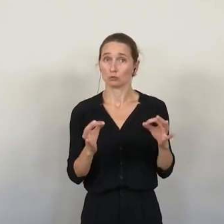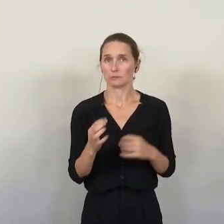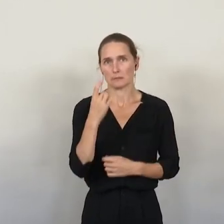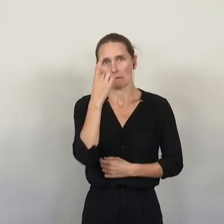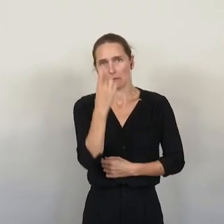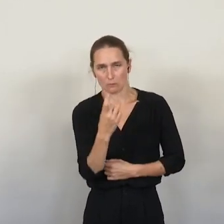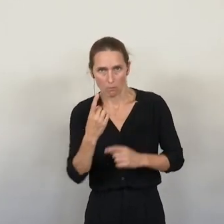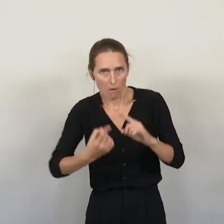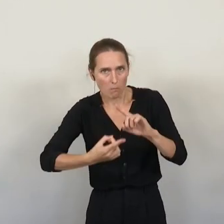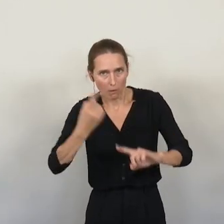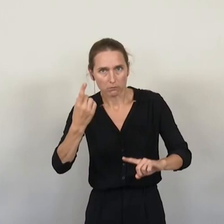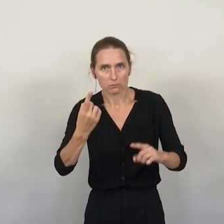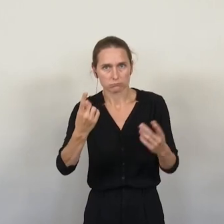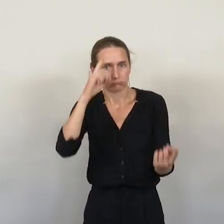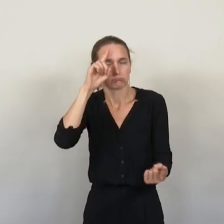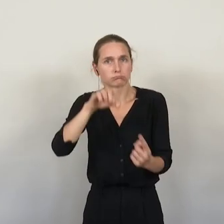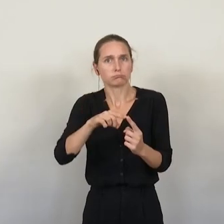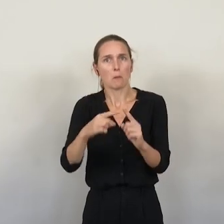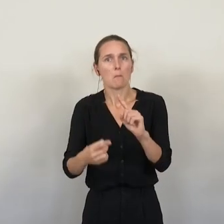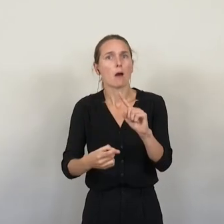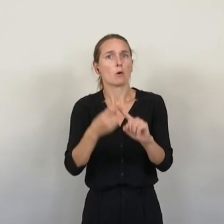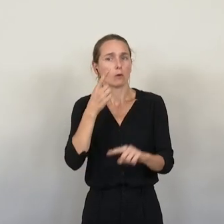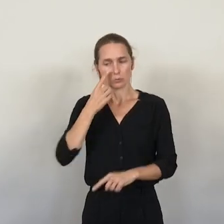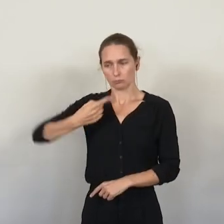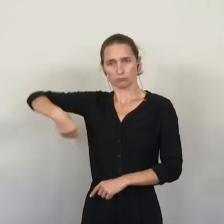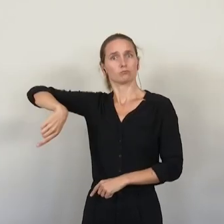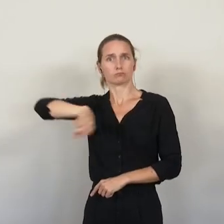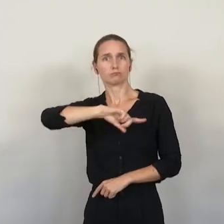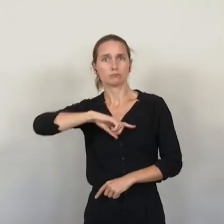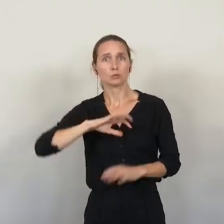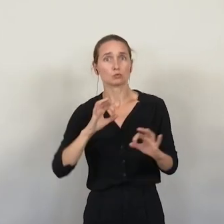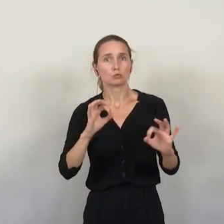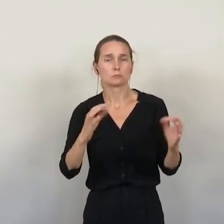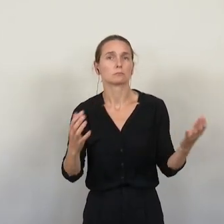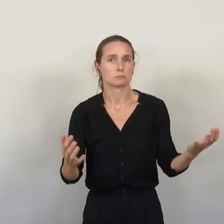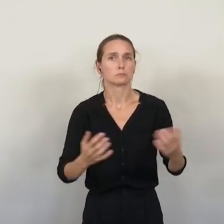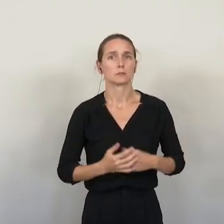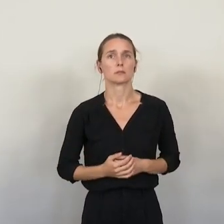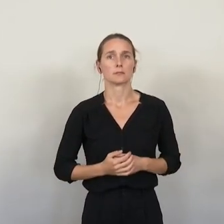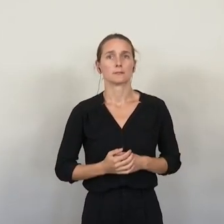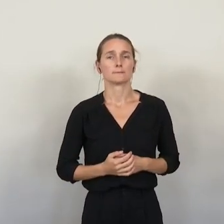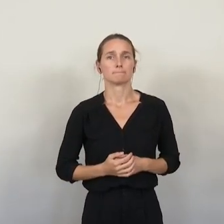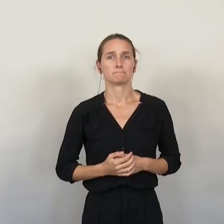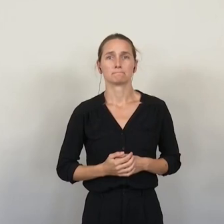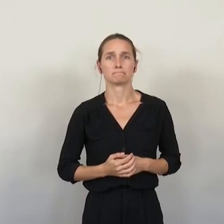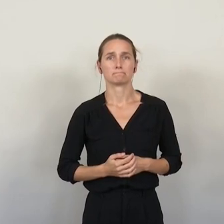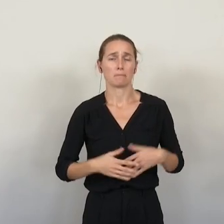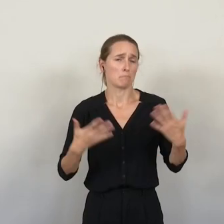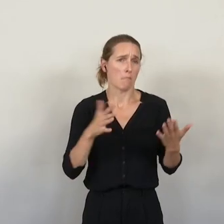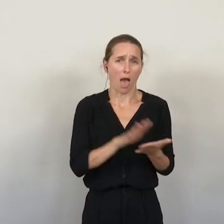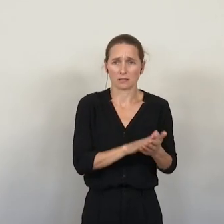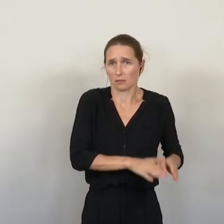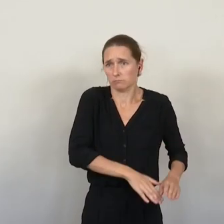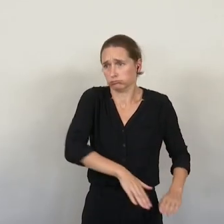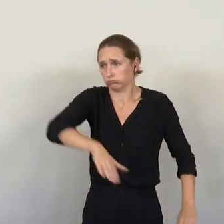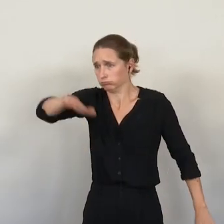est importante un sujet qui est important pour nous toutes et tous évidemment quel que soi nos âges quel que